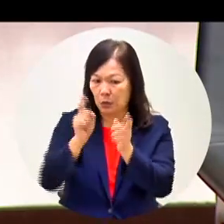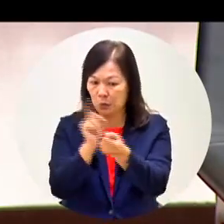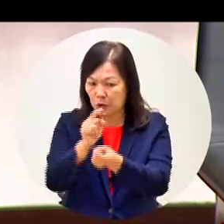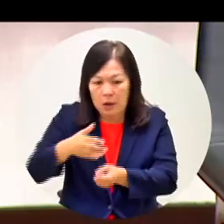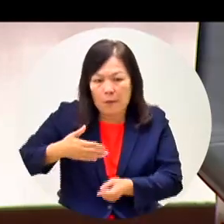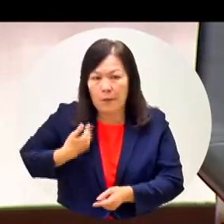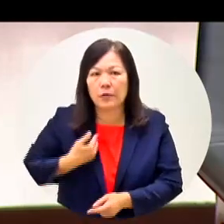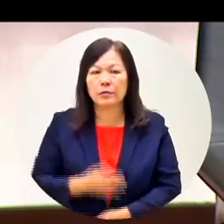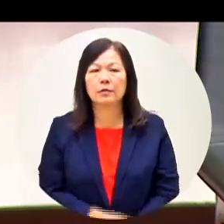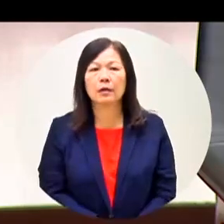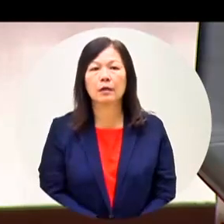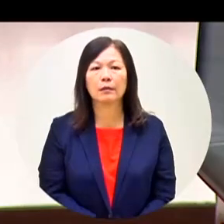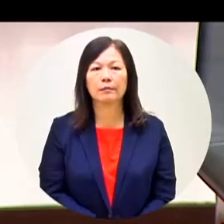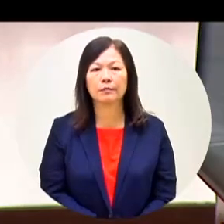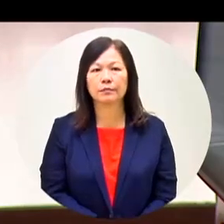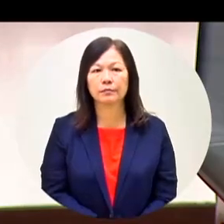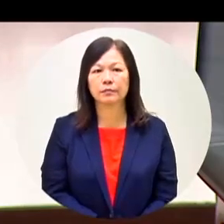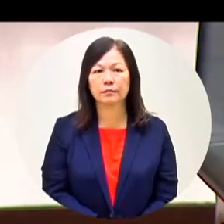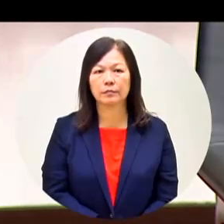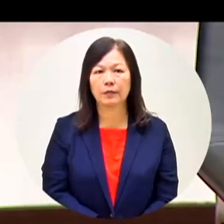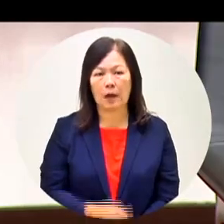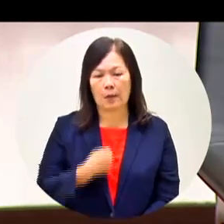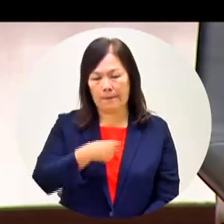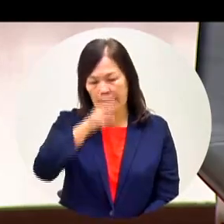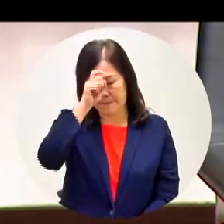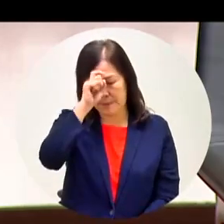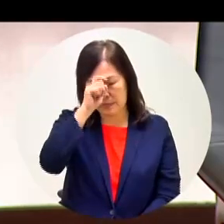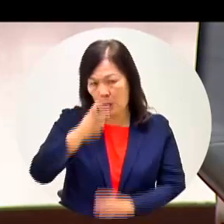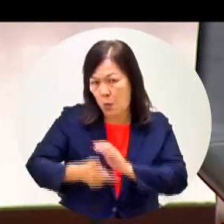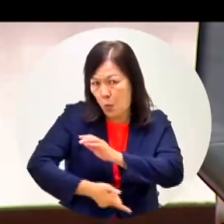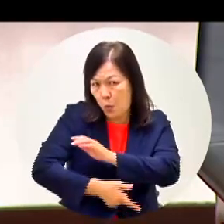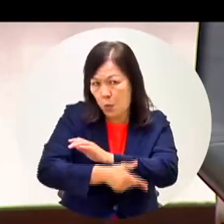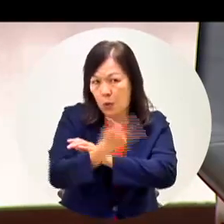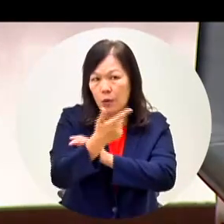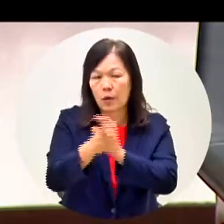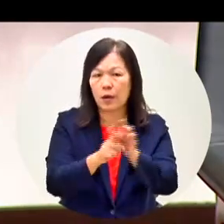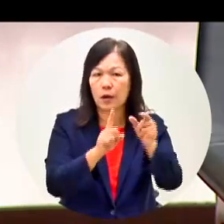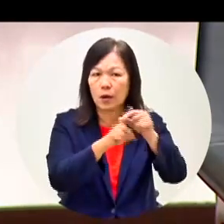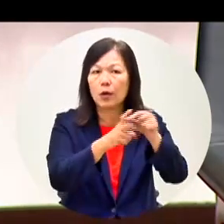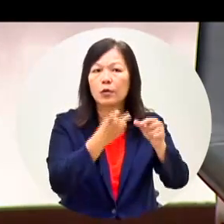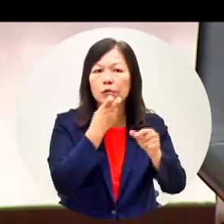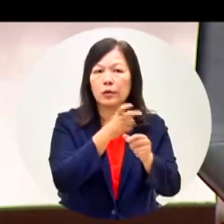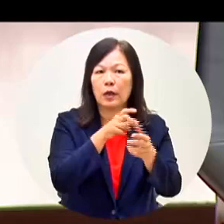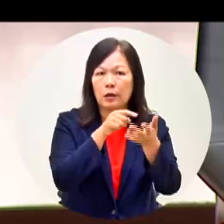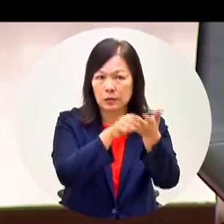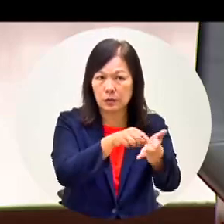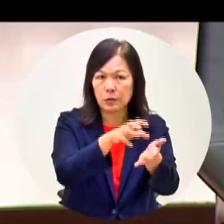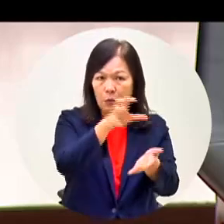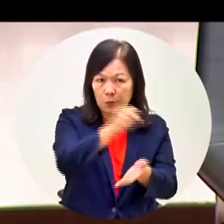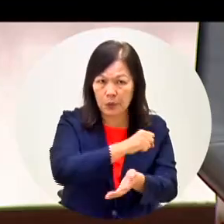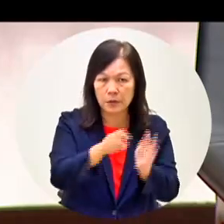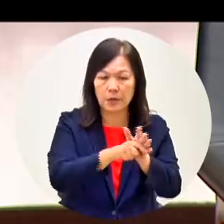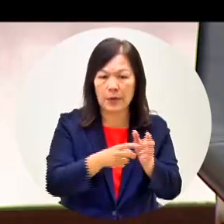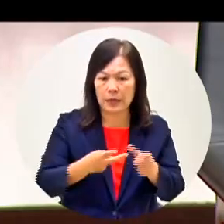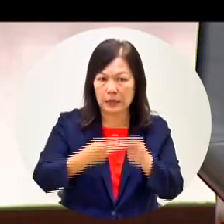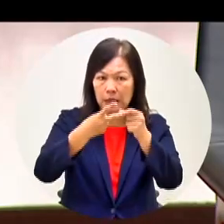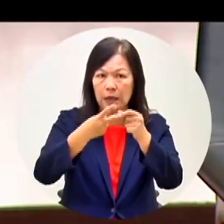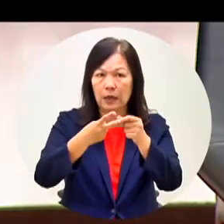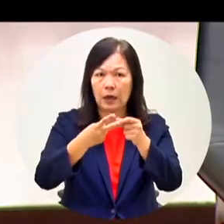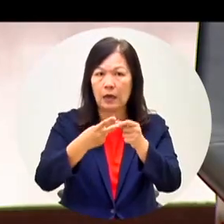望尽速的向中央争取我们2条新的过港隧